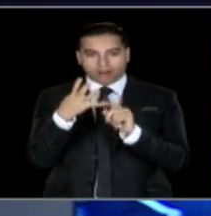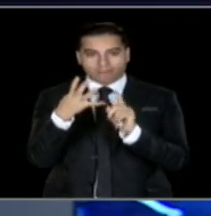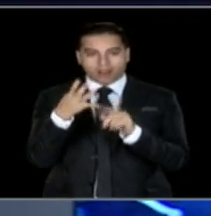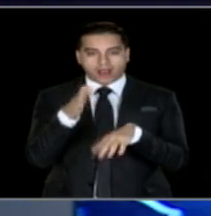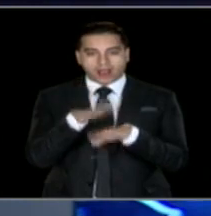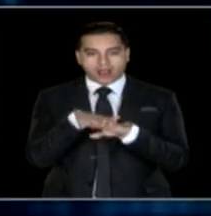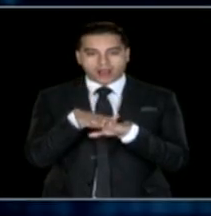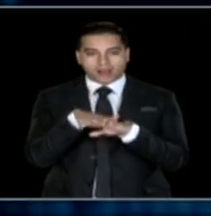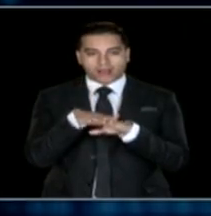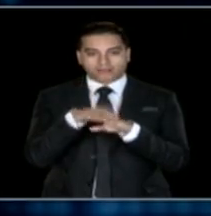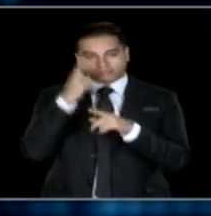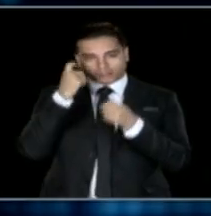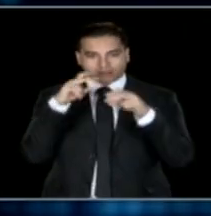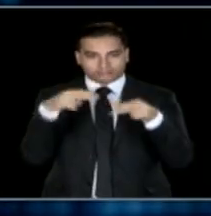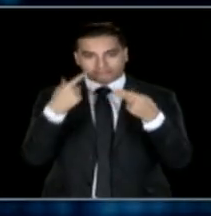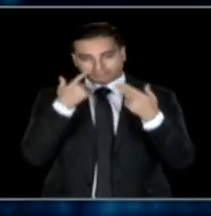فقرة تحت الضغط.